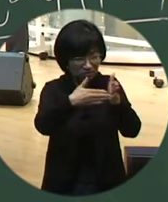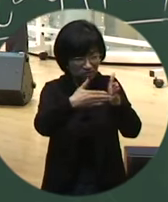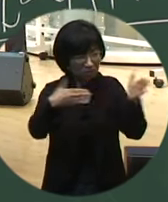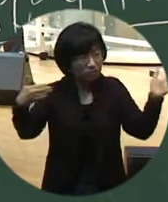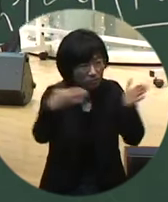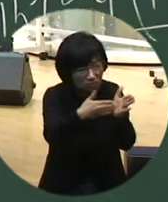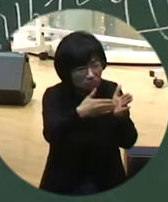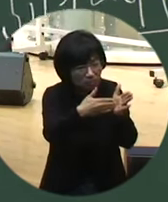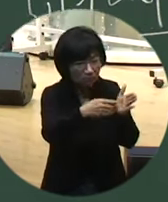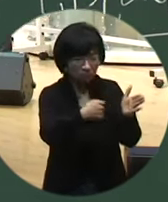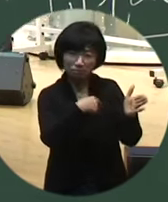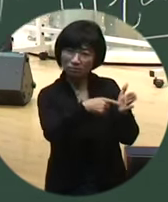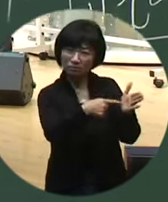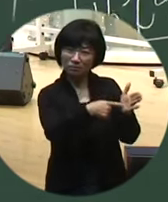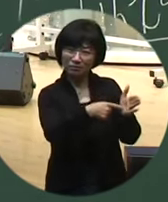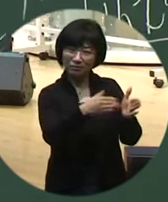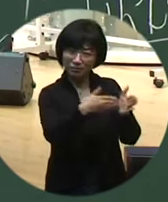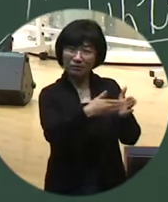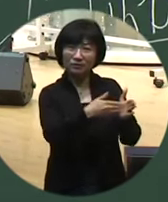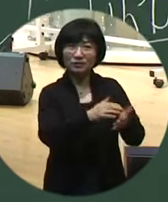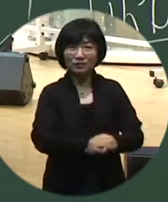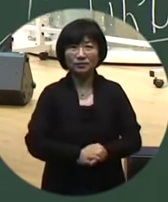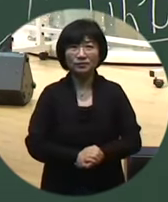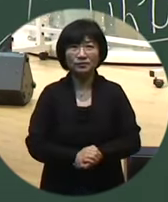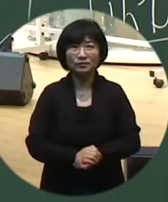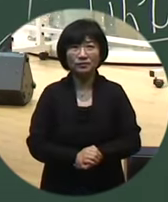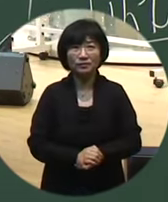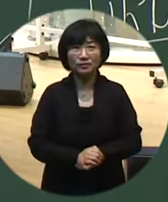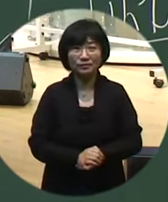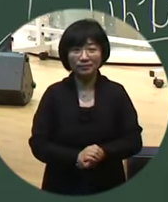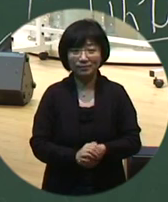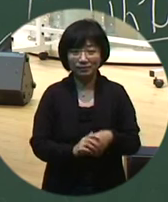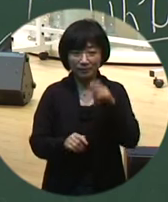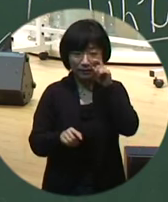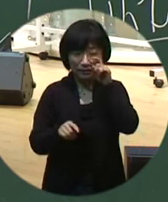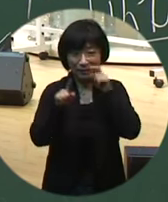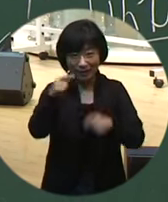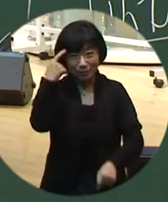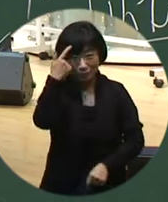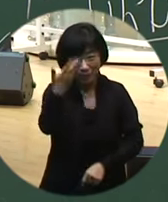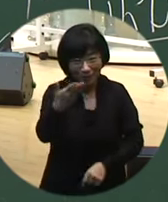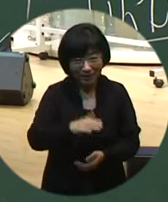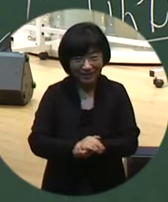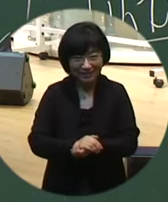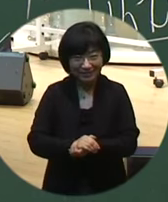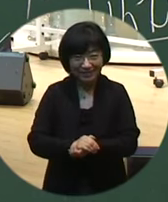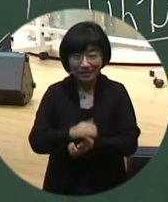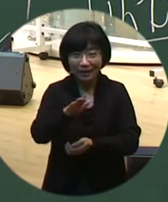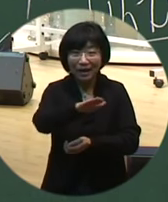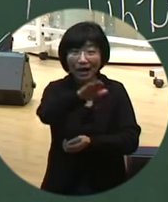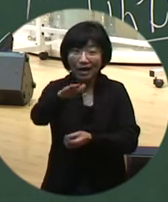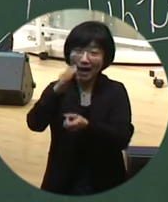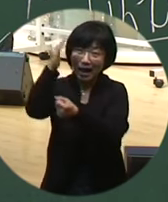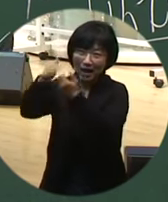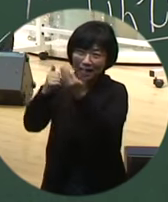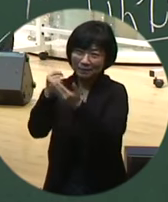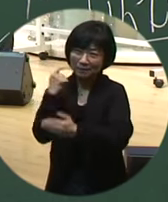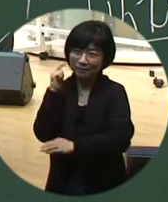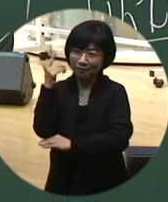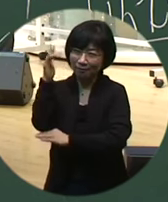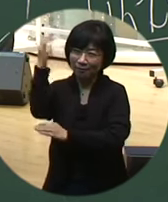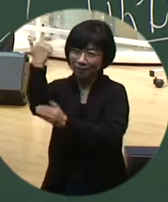솔직히 얘기해서 하나님의 영광을 놓고 잠 설친 적 있습니까? Have you ever been restless at night, not able to sleep because you want to glorify